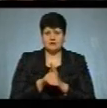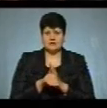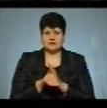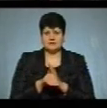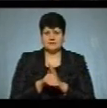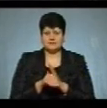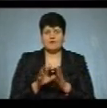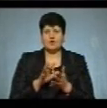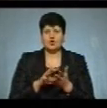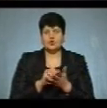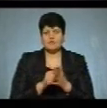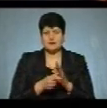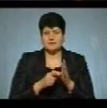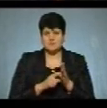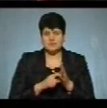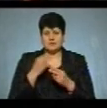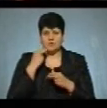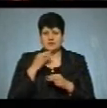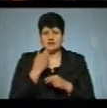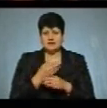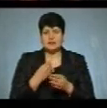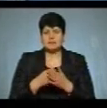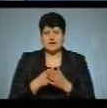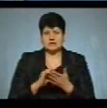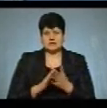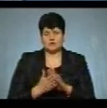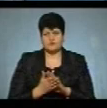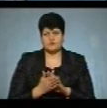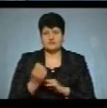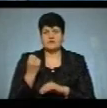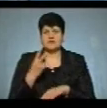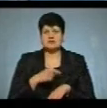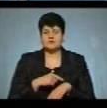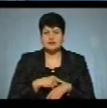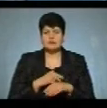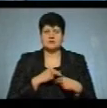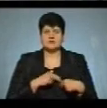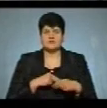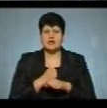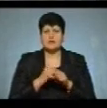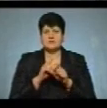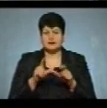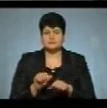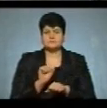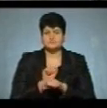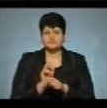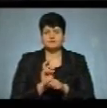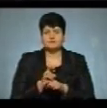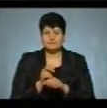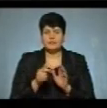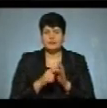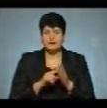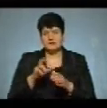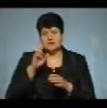враз в орендовані приміщення і покращувати їхнє матеріальне становище. У 12-й годині працівники аптеки перекрили вхід у приміщення.